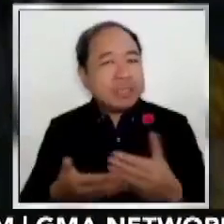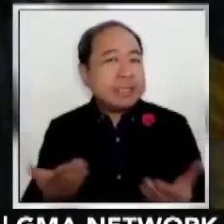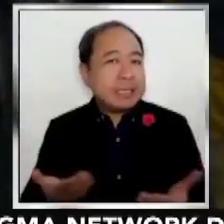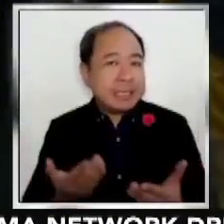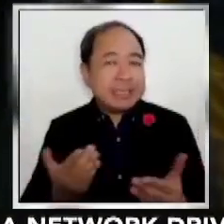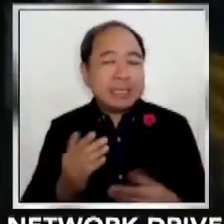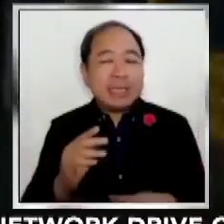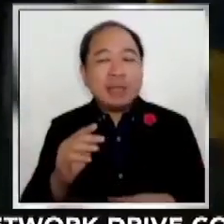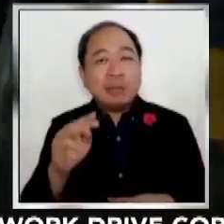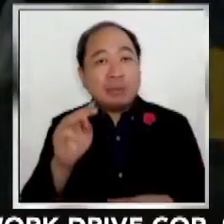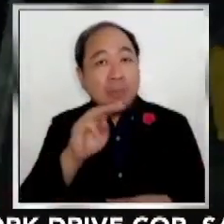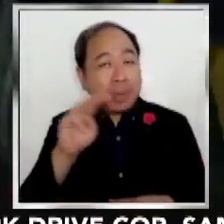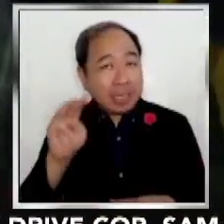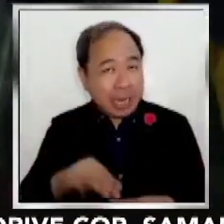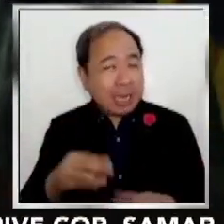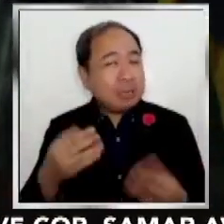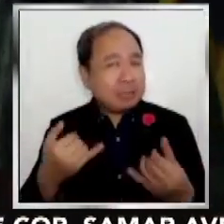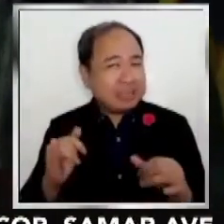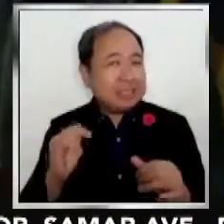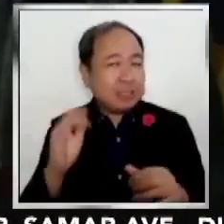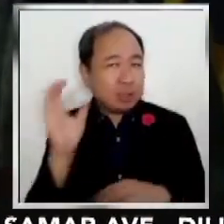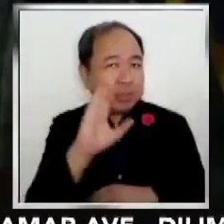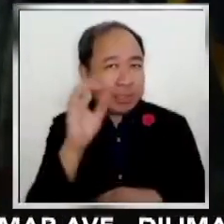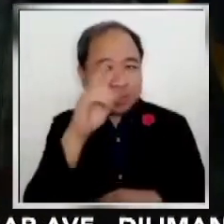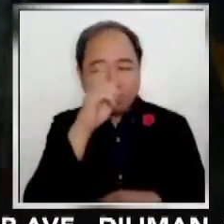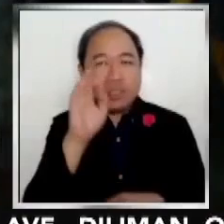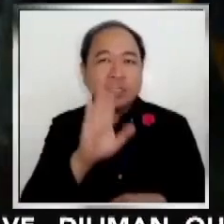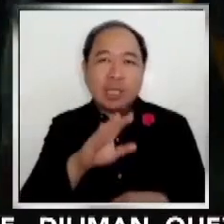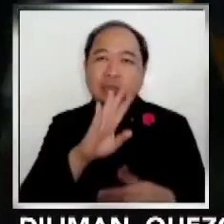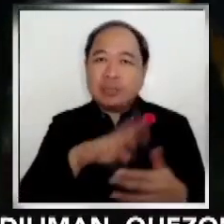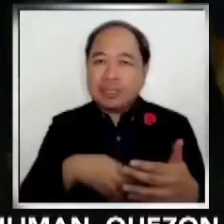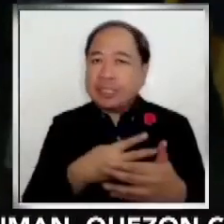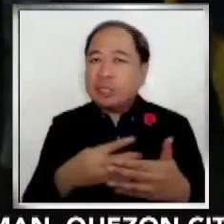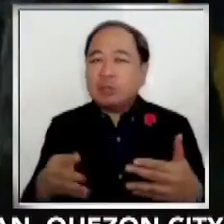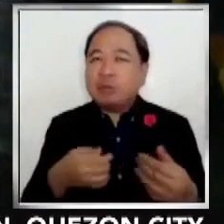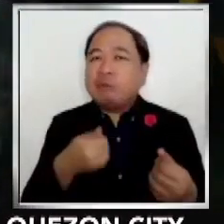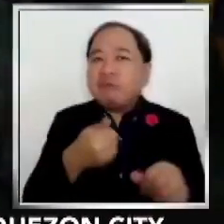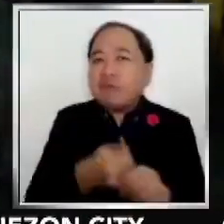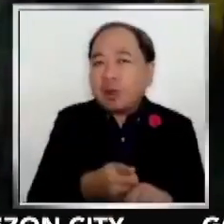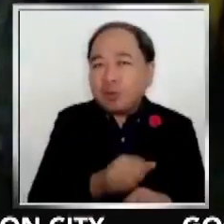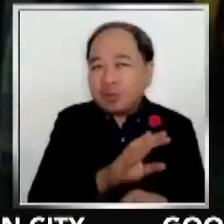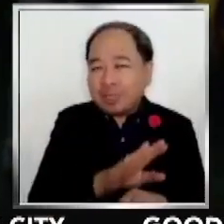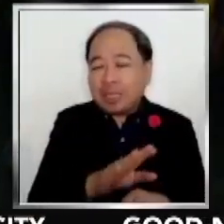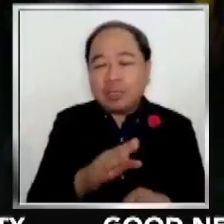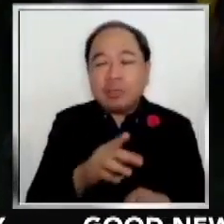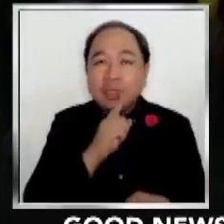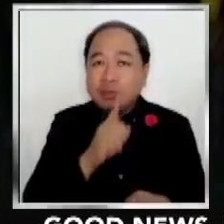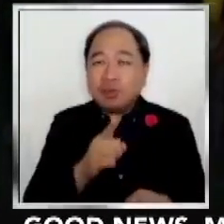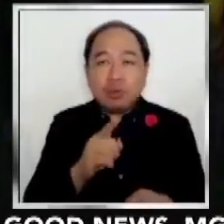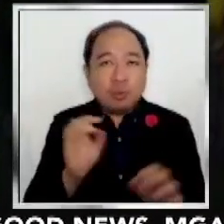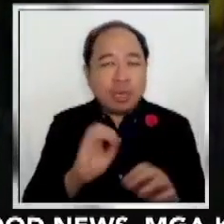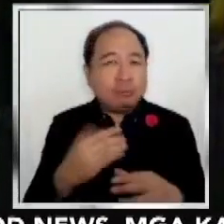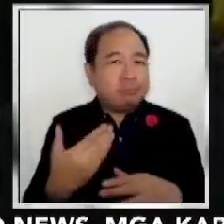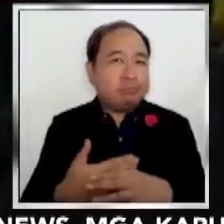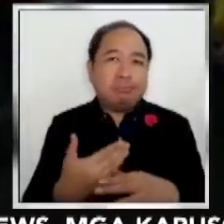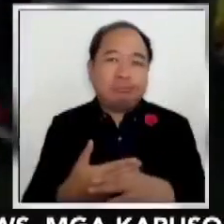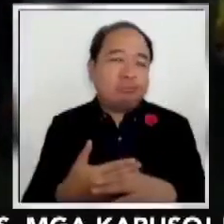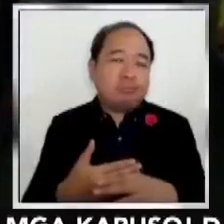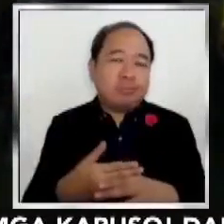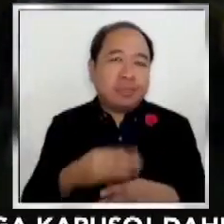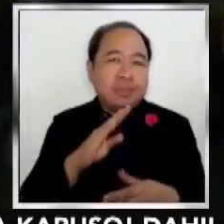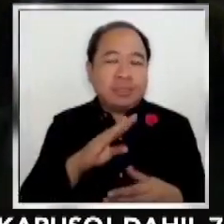naman mababago yung maintenance schedule ng mga linya para masigurong walang aberya. Mula rito sa